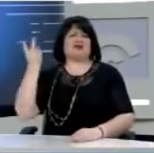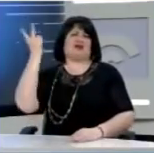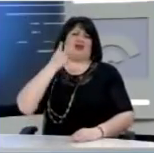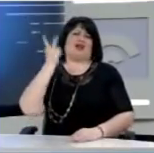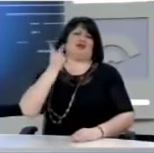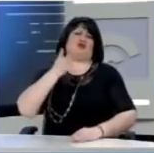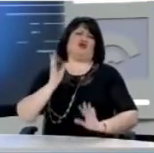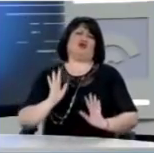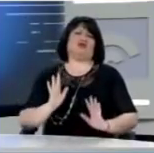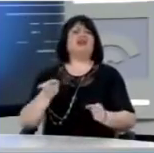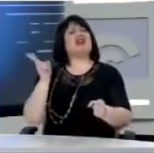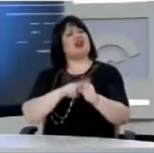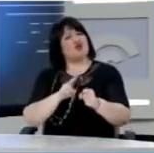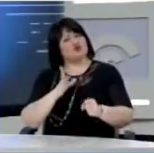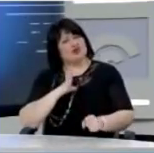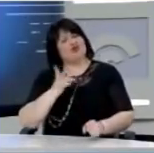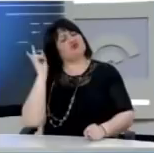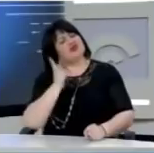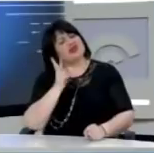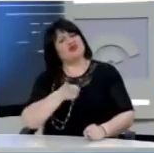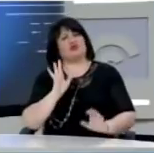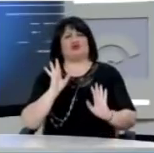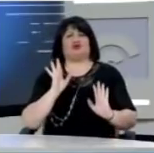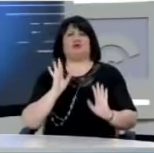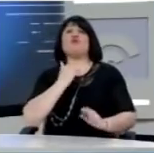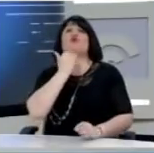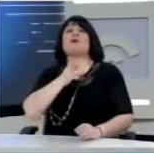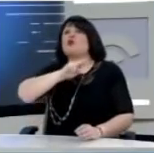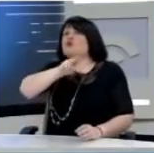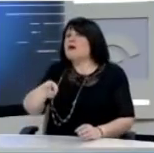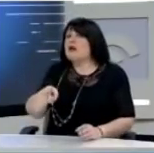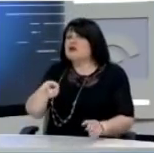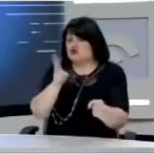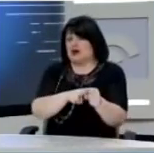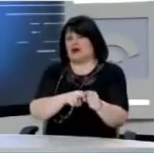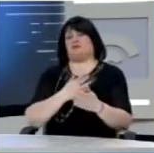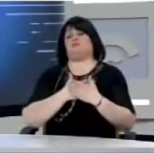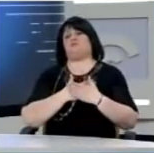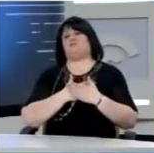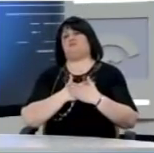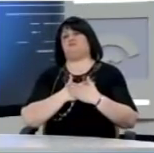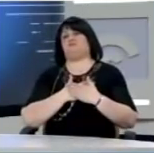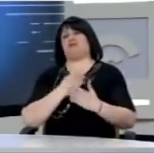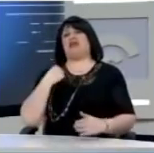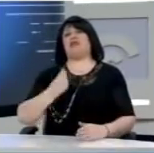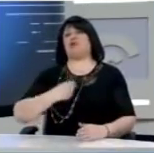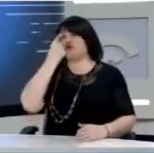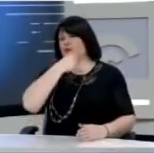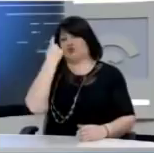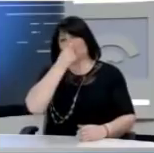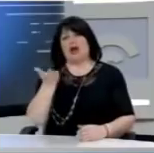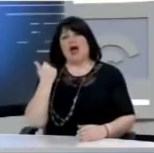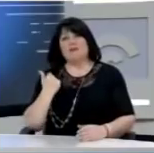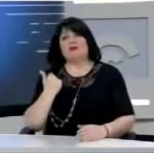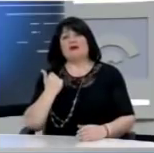συκοφαντείτε ακόμα και νεκρούς που δεν έχουν τη δυνατότητα ούτε να απαντήσουν, αλλά και που δεν ήταν δημόσια πρόσωπα για